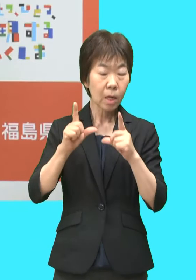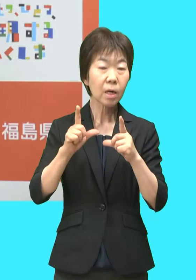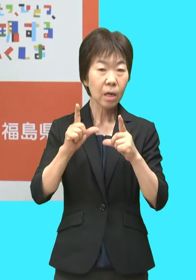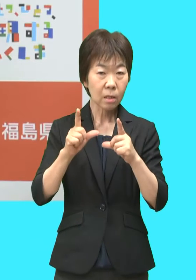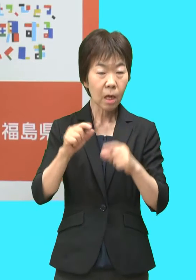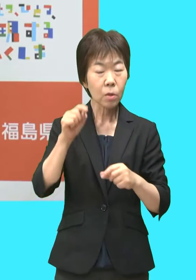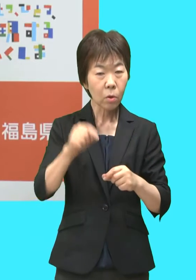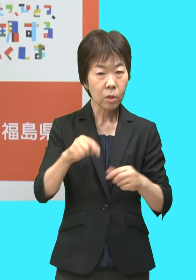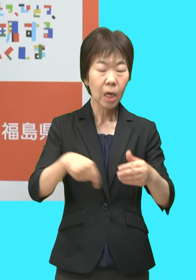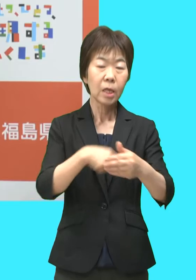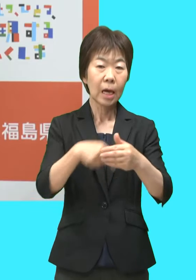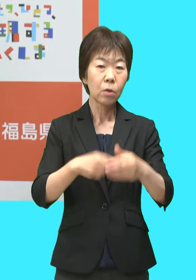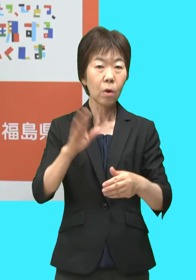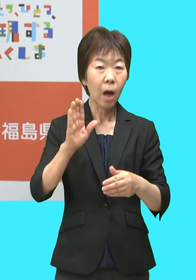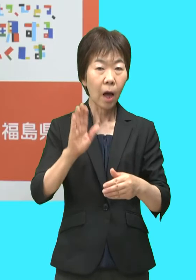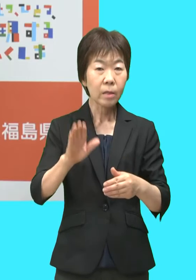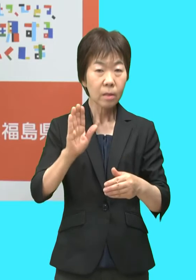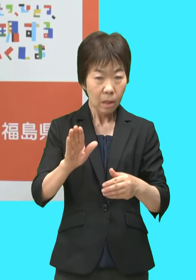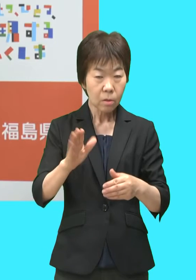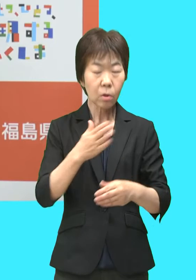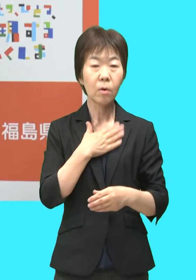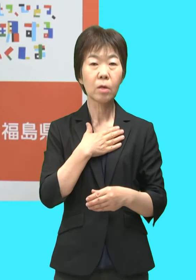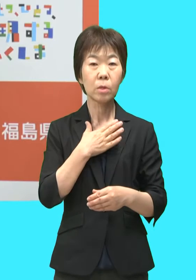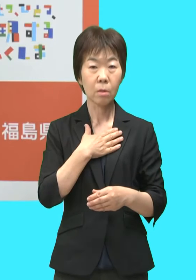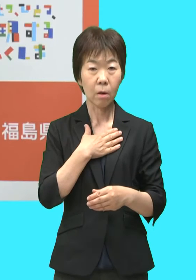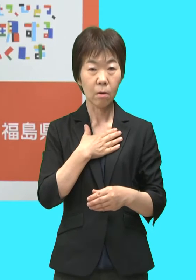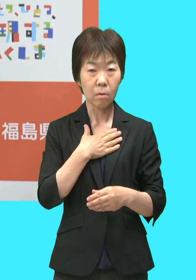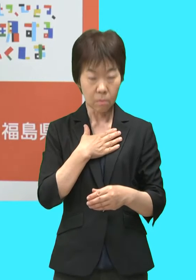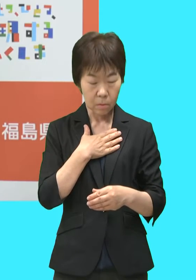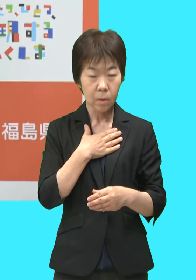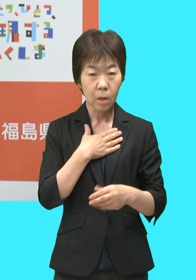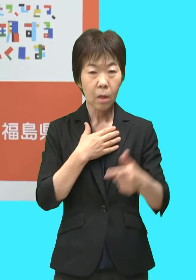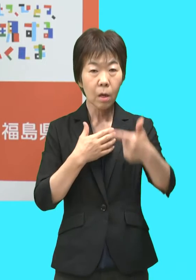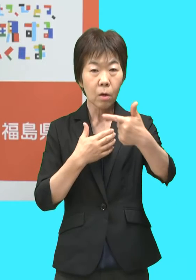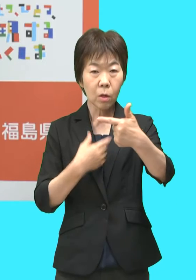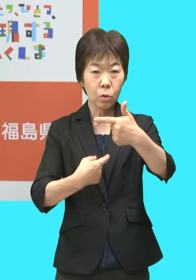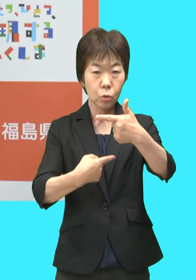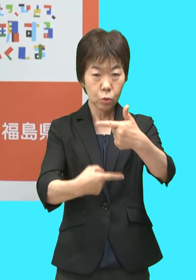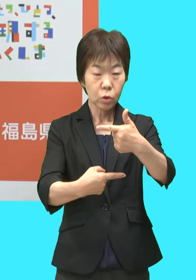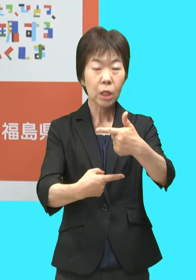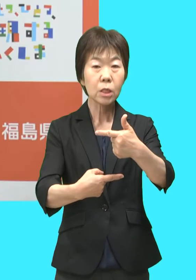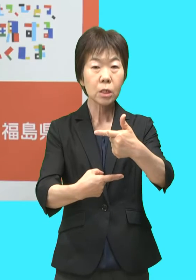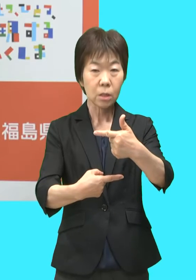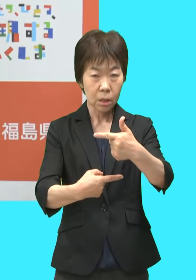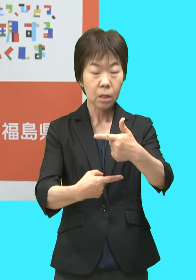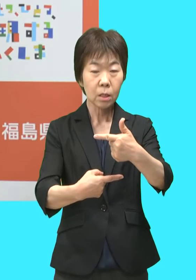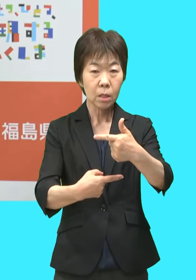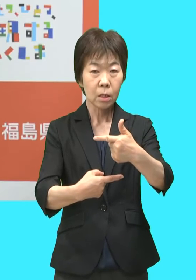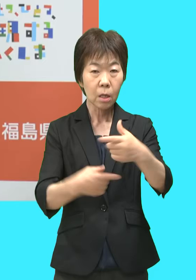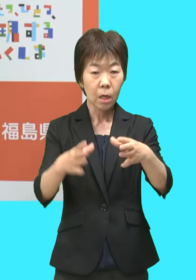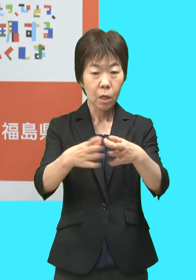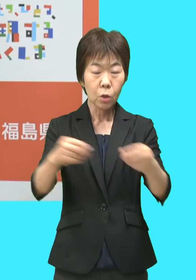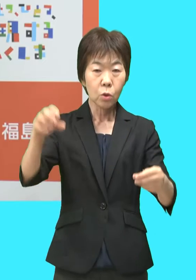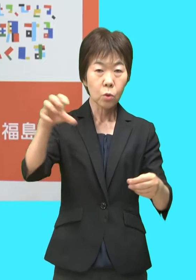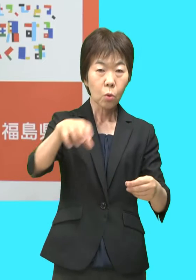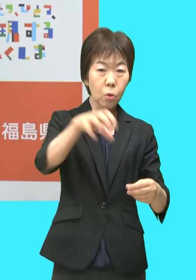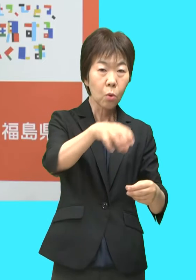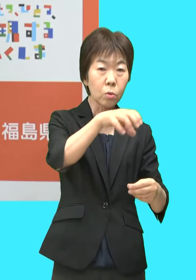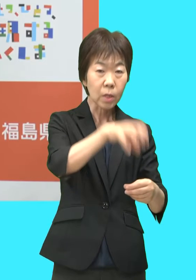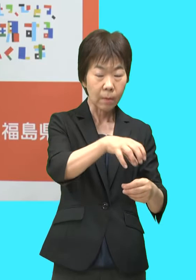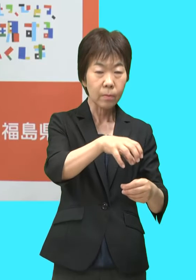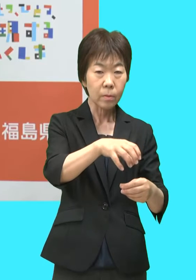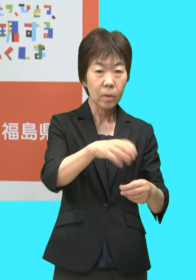事象があったというお話を聞きました。それを受けまして6月1日付で各都道府県